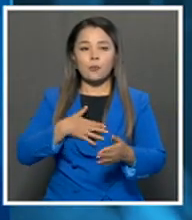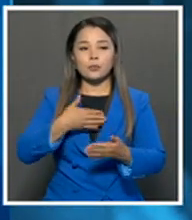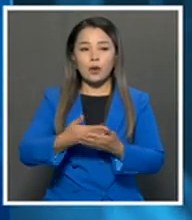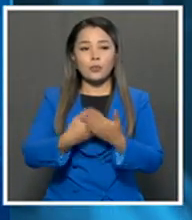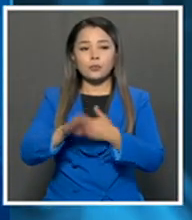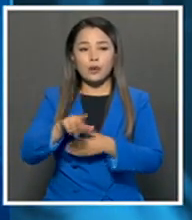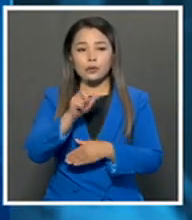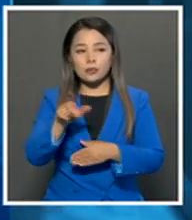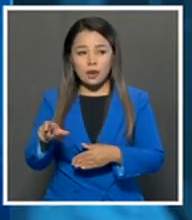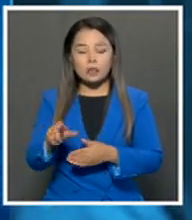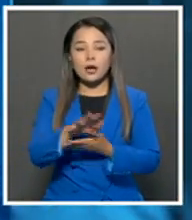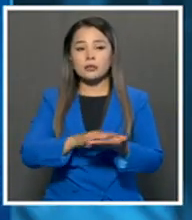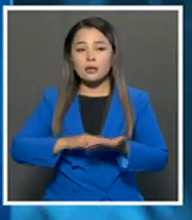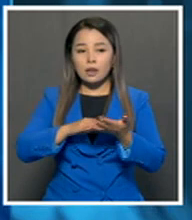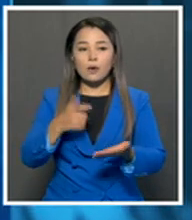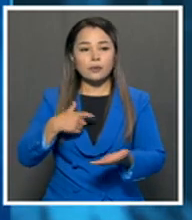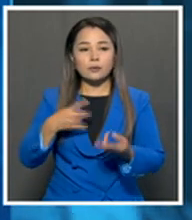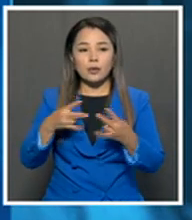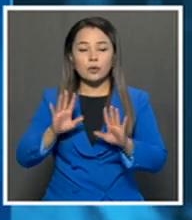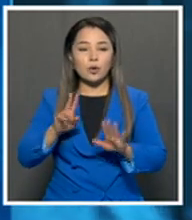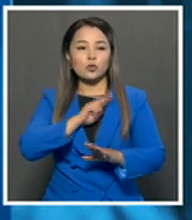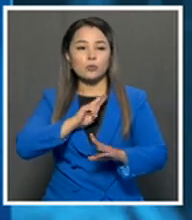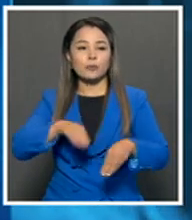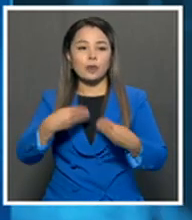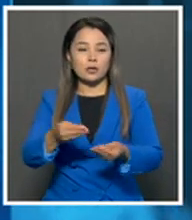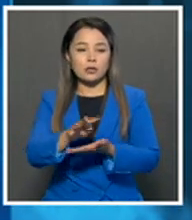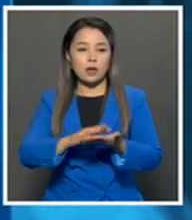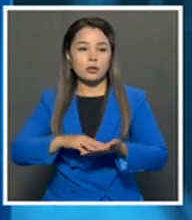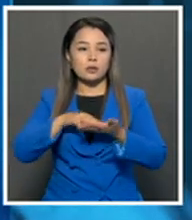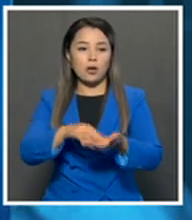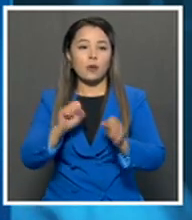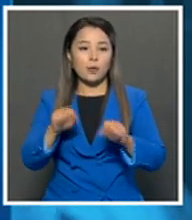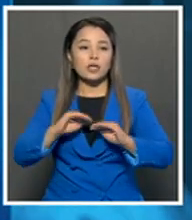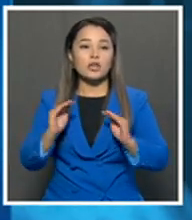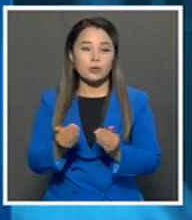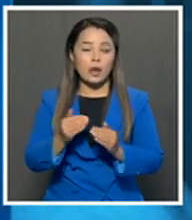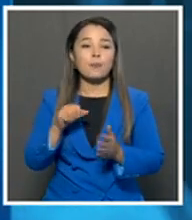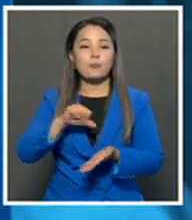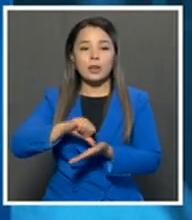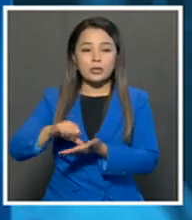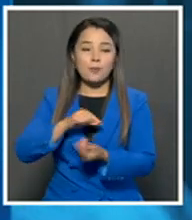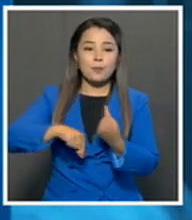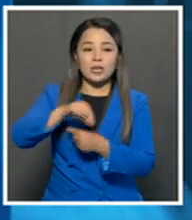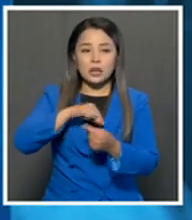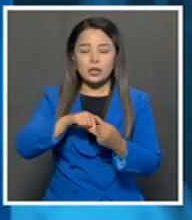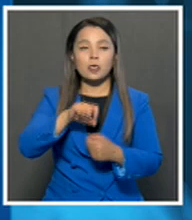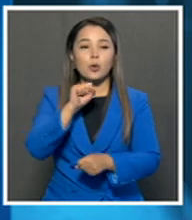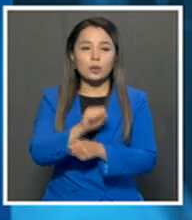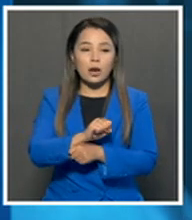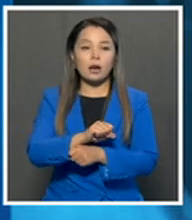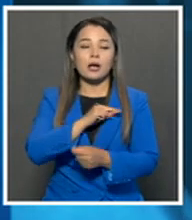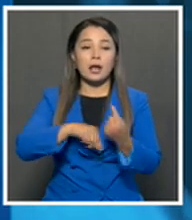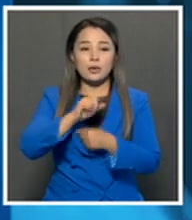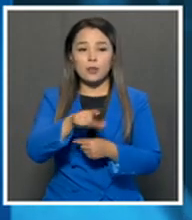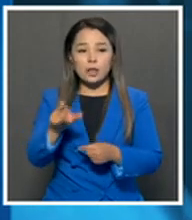жіберілгендер. Олар өтінішті өз емес жұмыс берушісі өткізеді. Екінші, шектеуге байланысты бизнесі тоқтаған кәсіпкерлер.